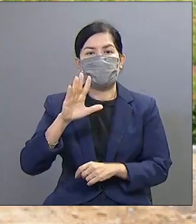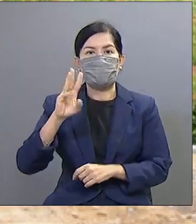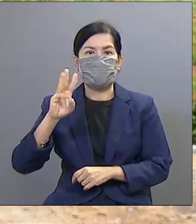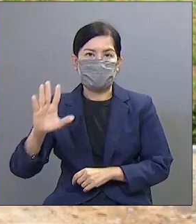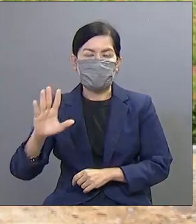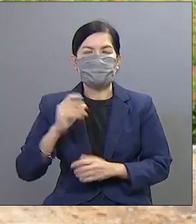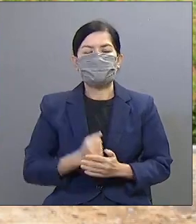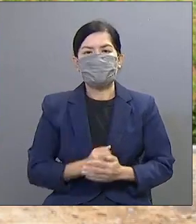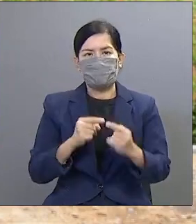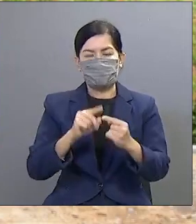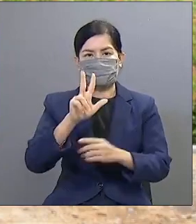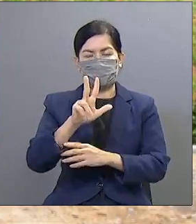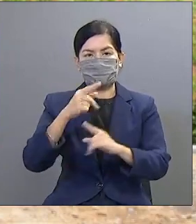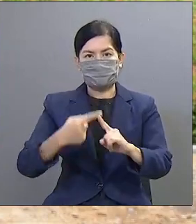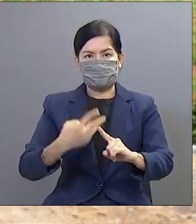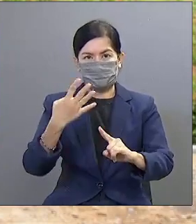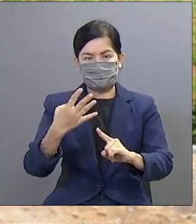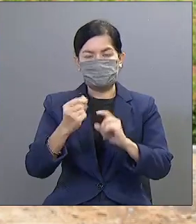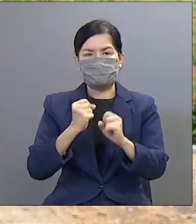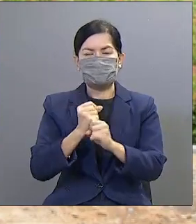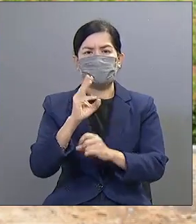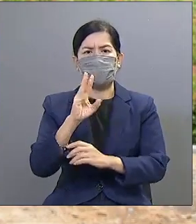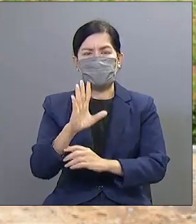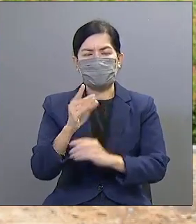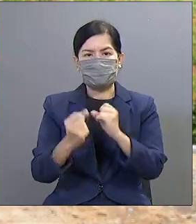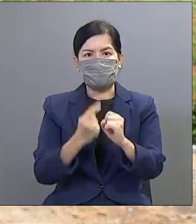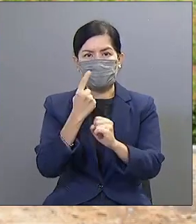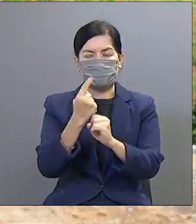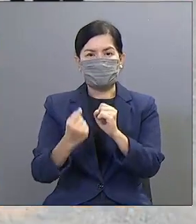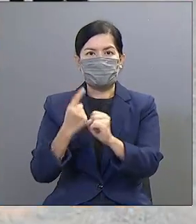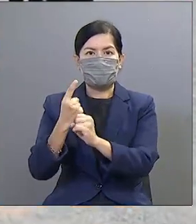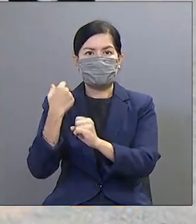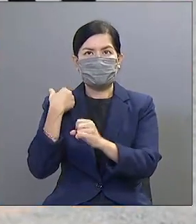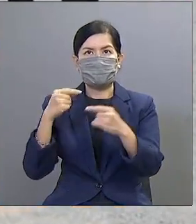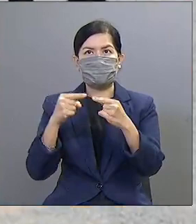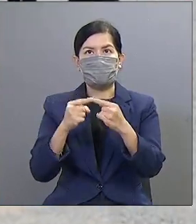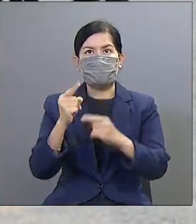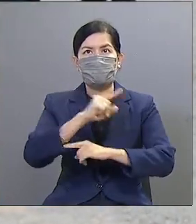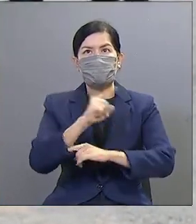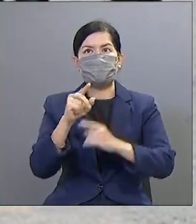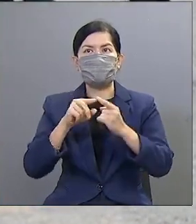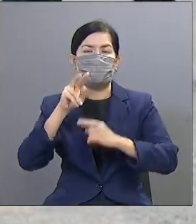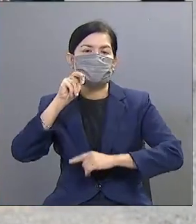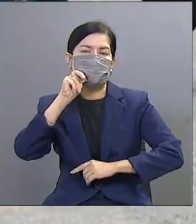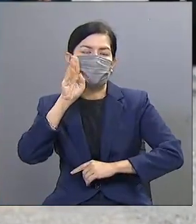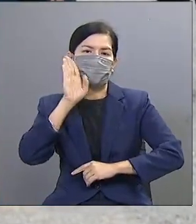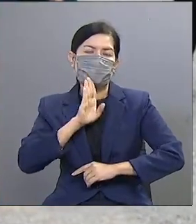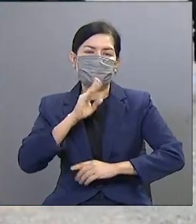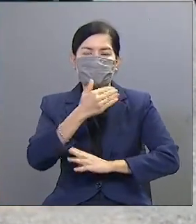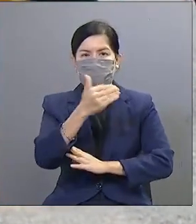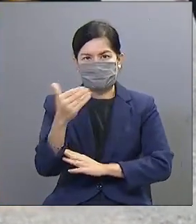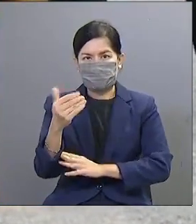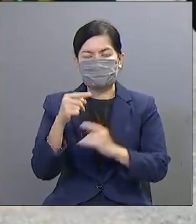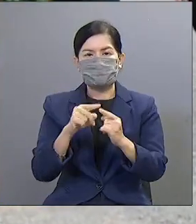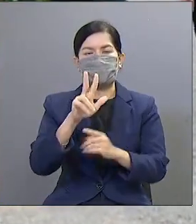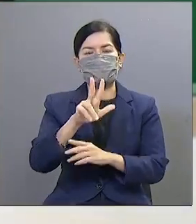วันน้ำเเมอนเป็นเปวันน้ำมดาห์ซึ่งในวนที่ 3 เมษาท